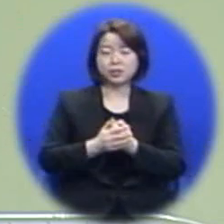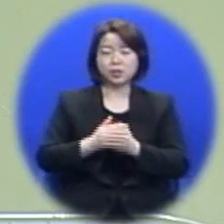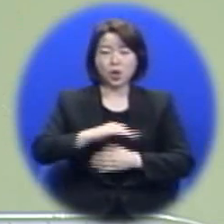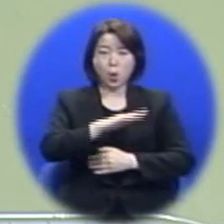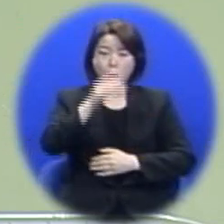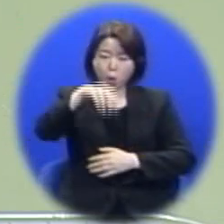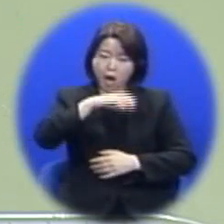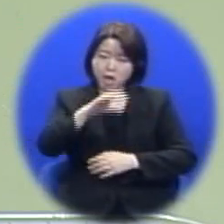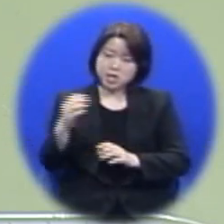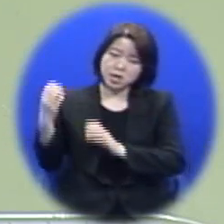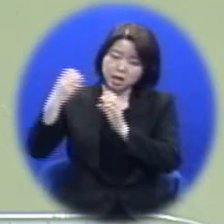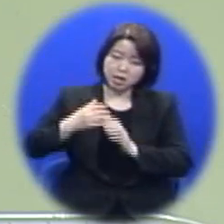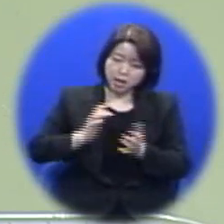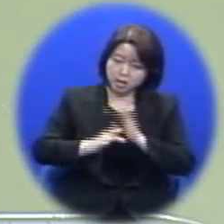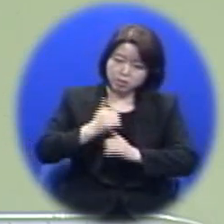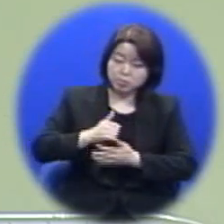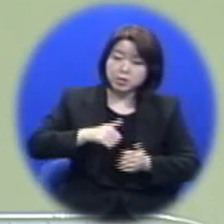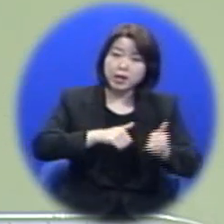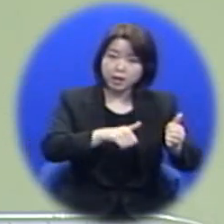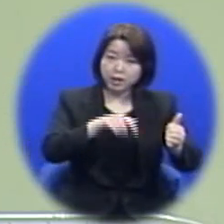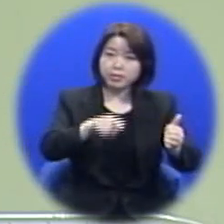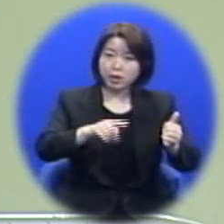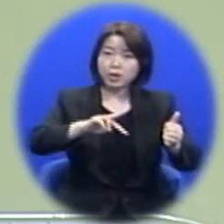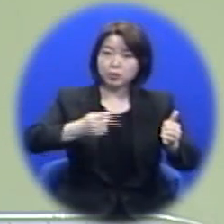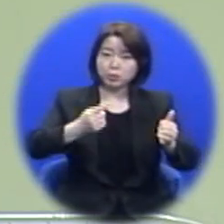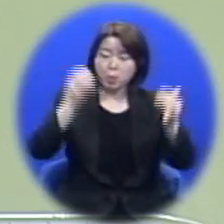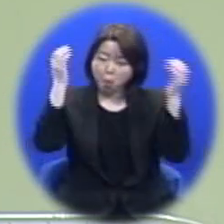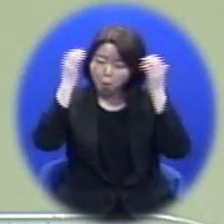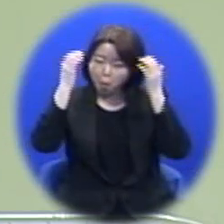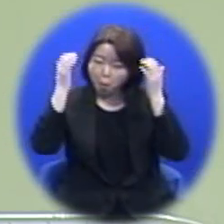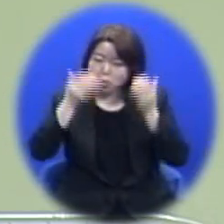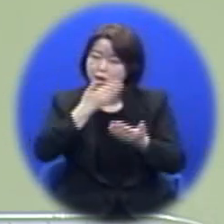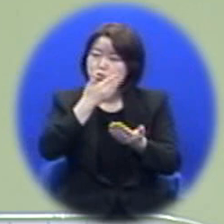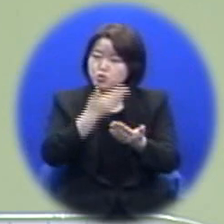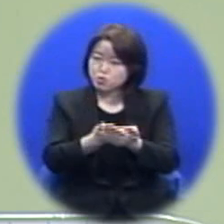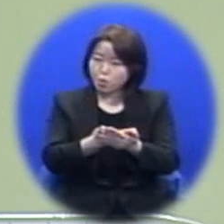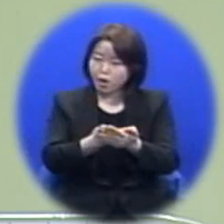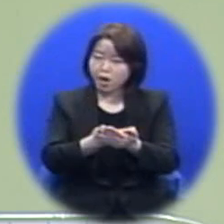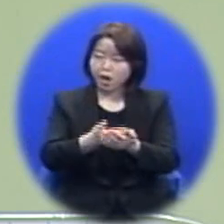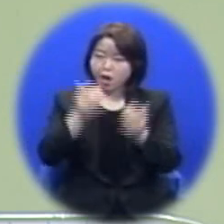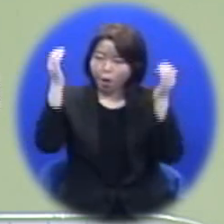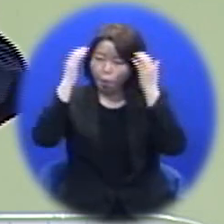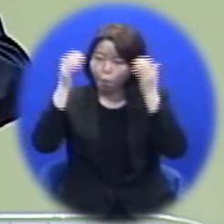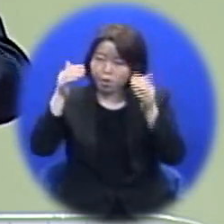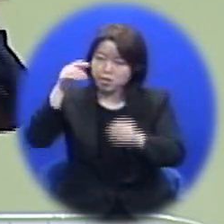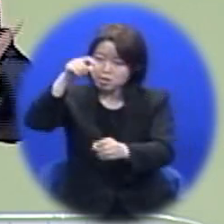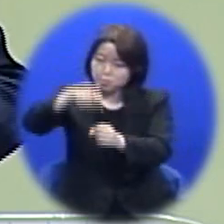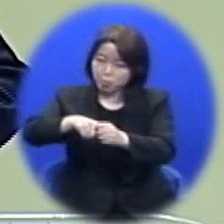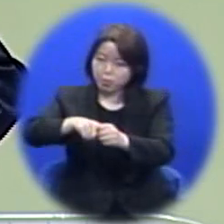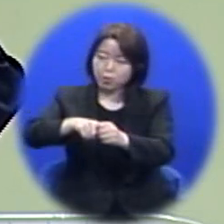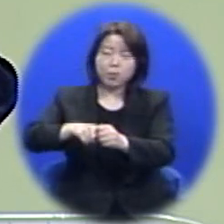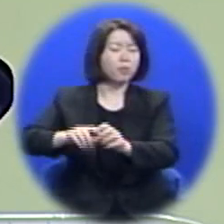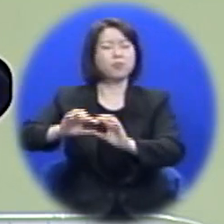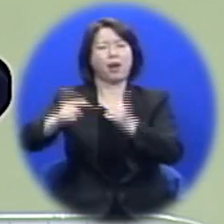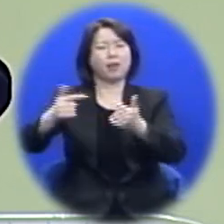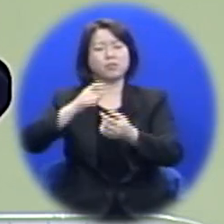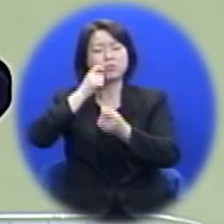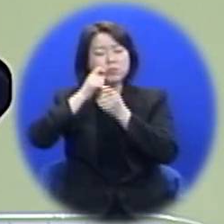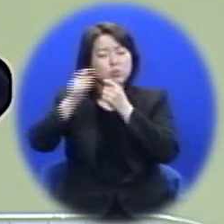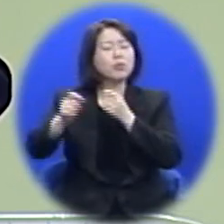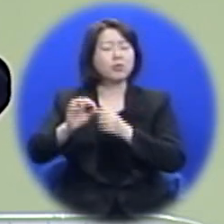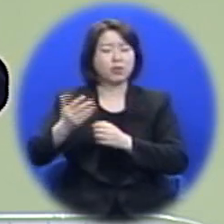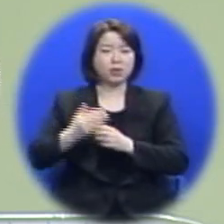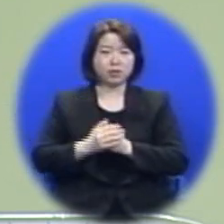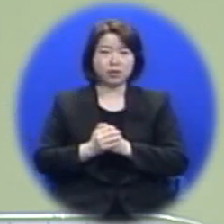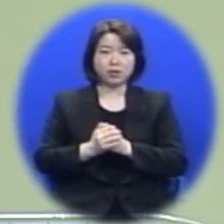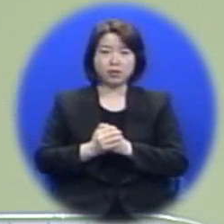따라 가야 된다 그래서 고난이 중요하다 고 나님 목표다 그건 완전히 속는 겁니다